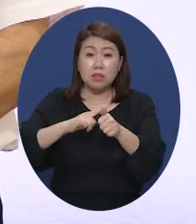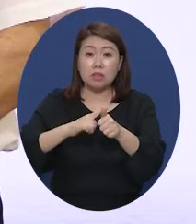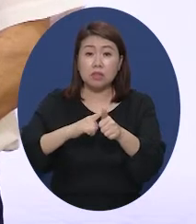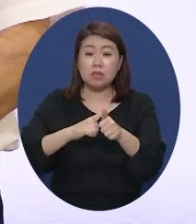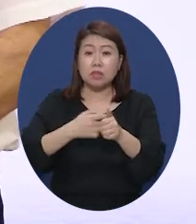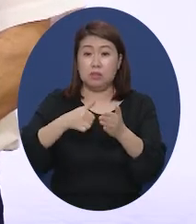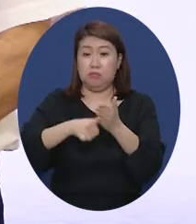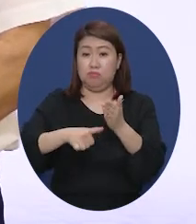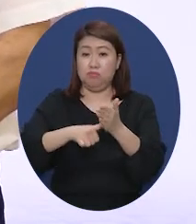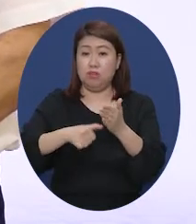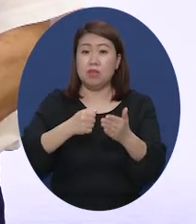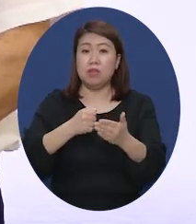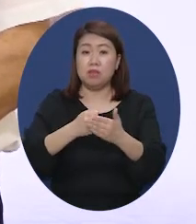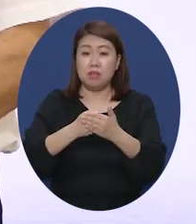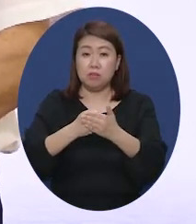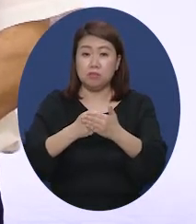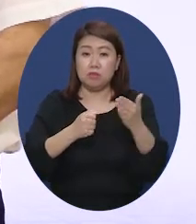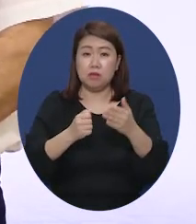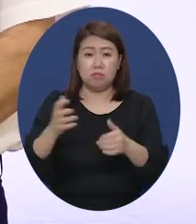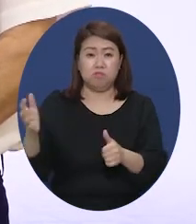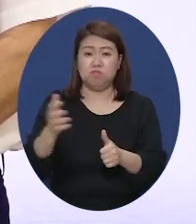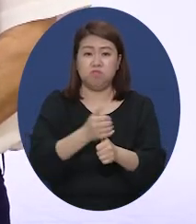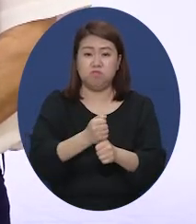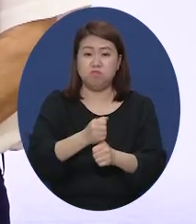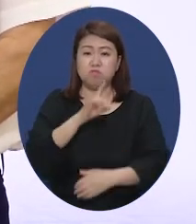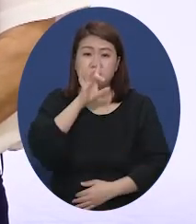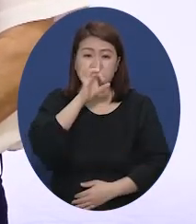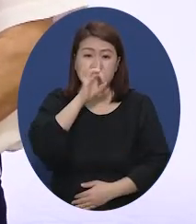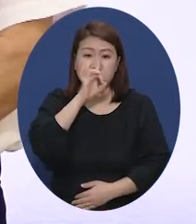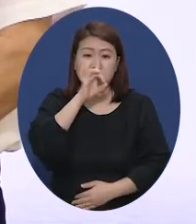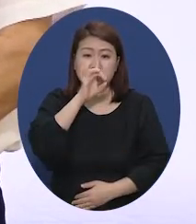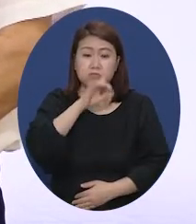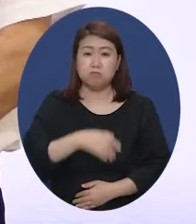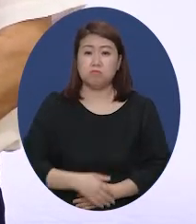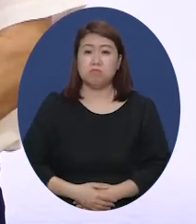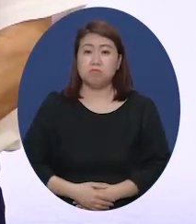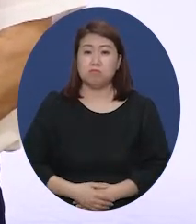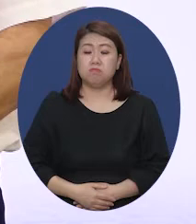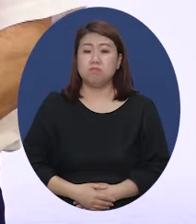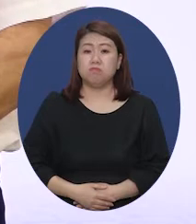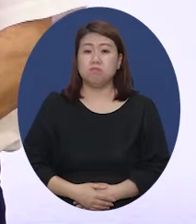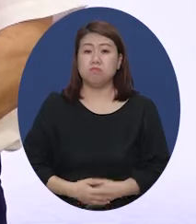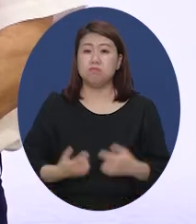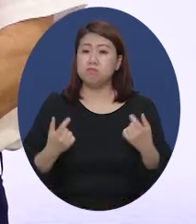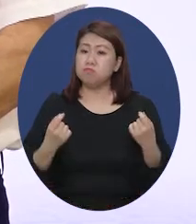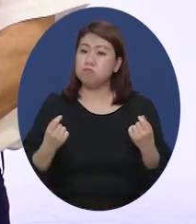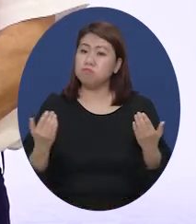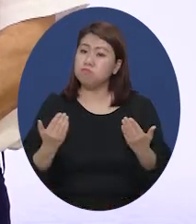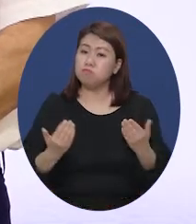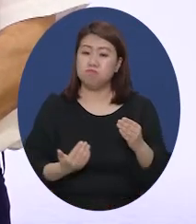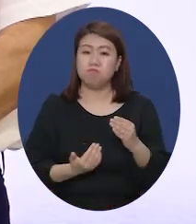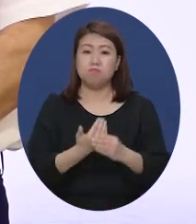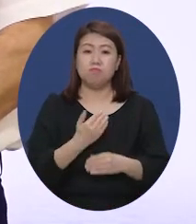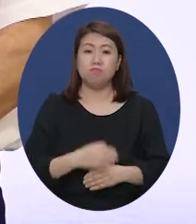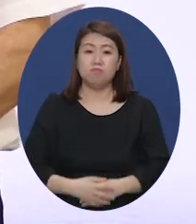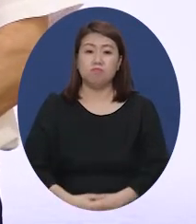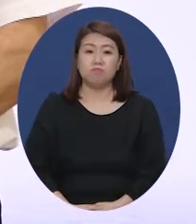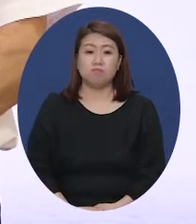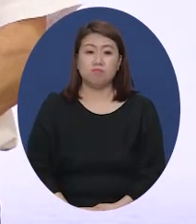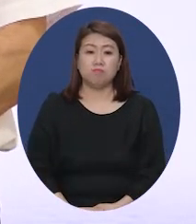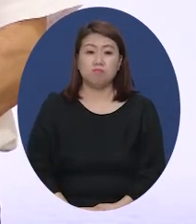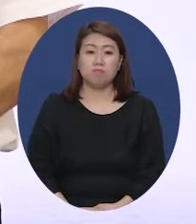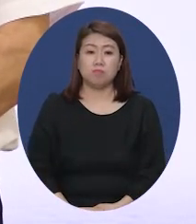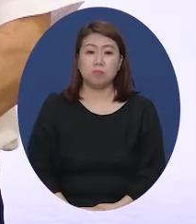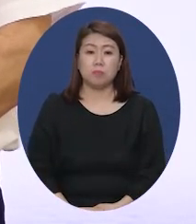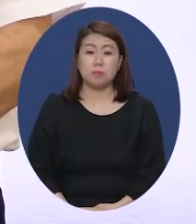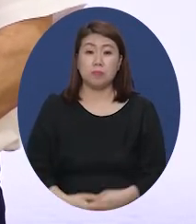천연 자원이기 때문에, 그러니까 천연 기념물이기 때문에 절대 잡아서는 안 되는데, 그런 일이 아직도 벌어지고 있더라고요, 보니까.